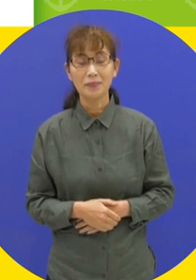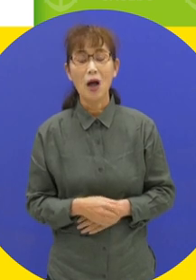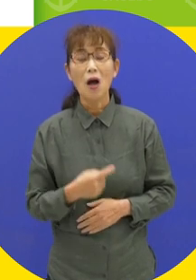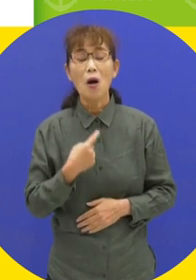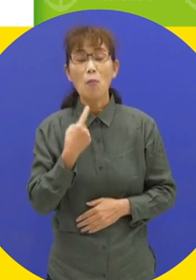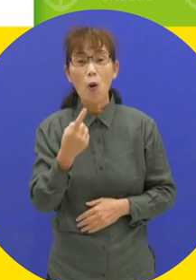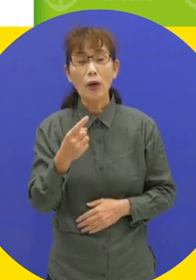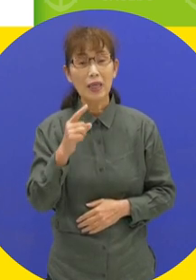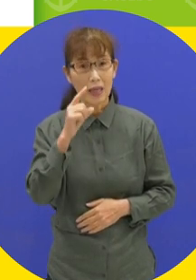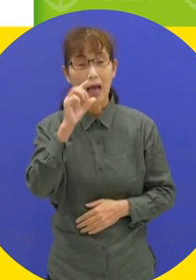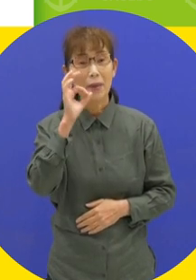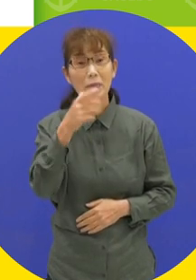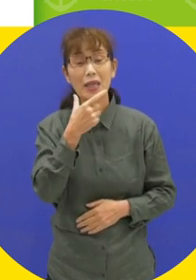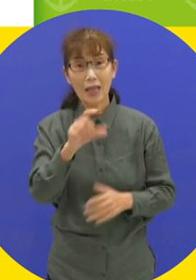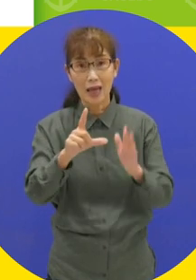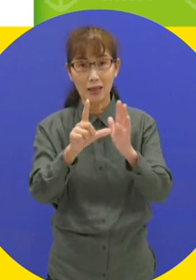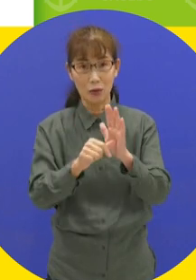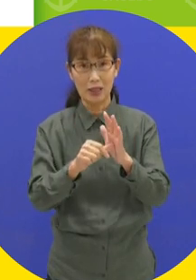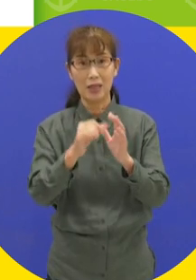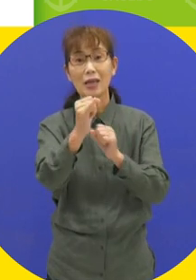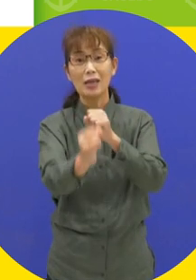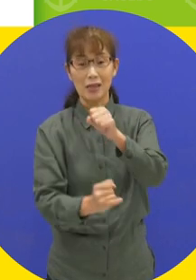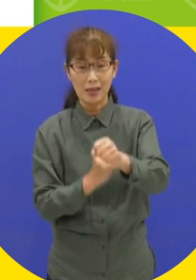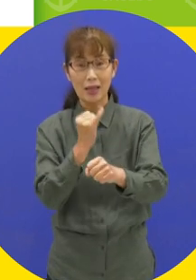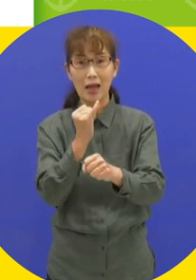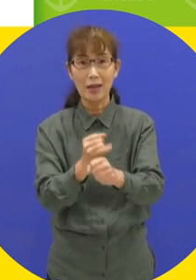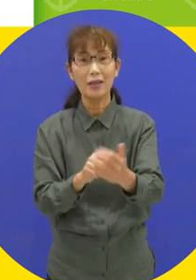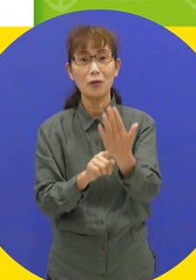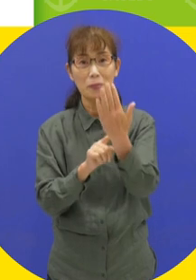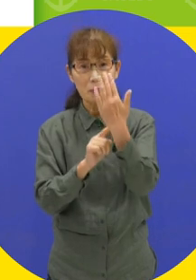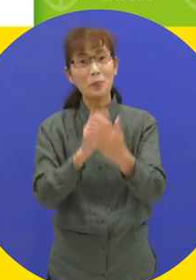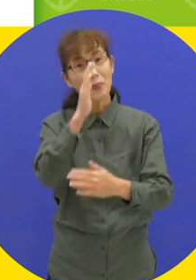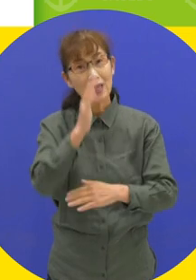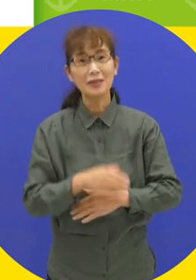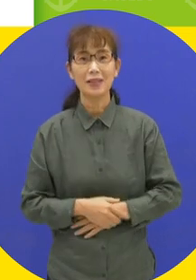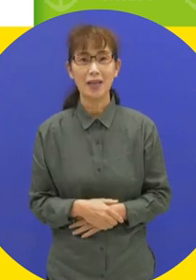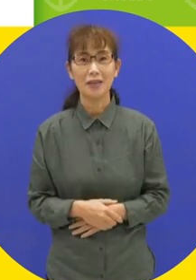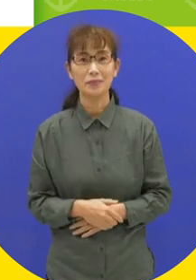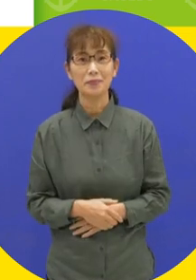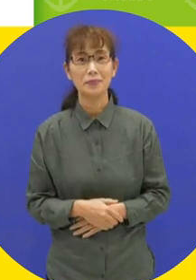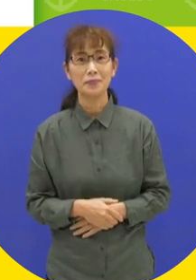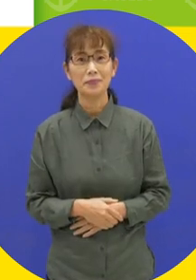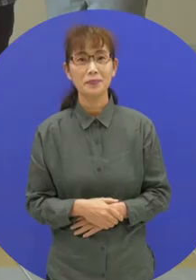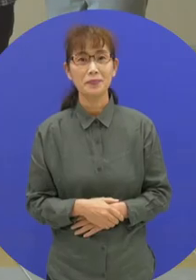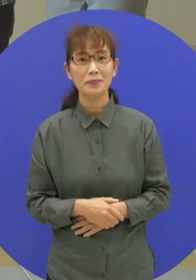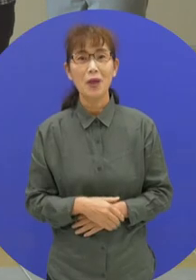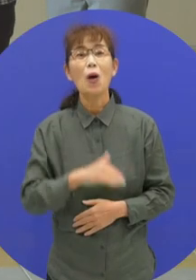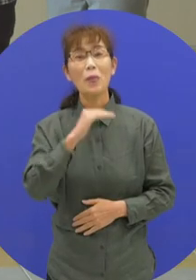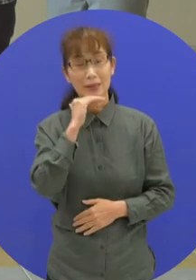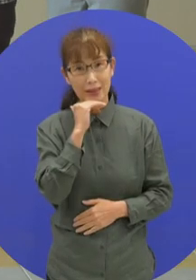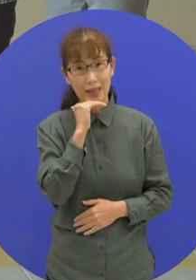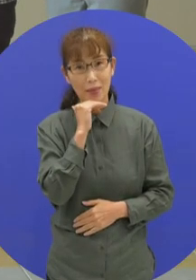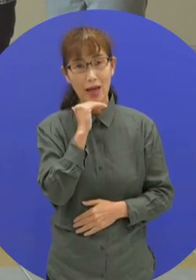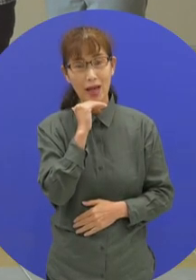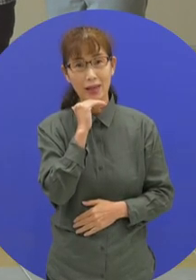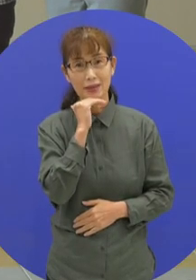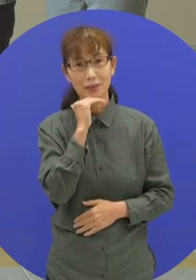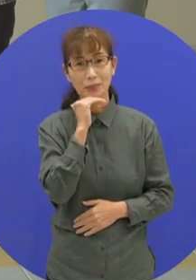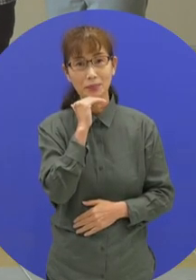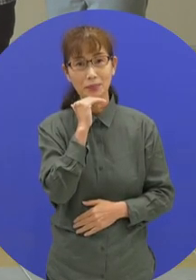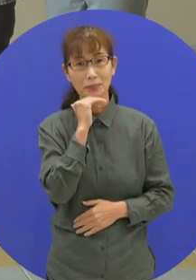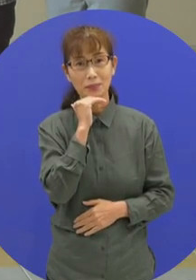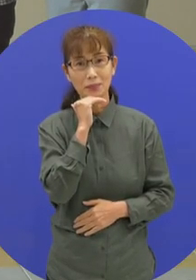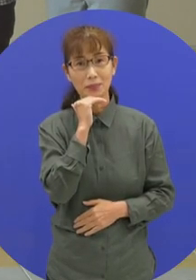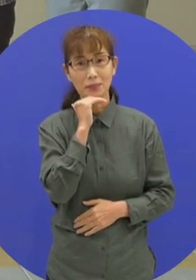この番組をもう一度ご覧になりたい方はキラッと佐世保で検索してください。 お待ちしてます。